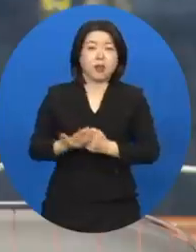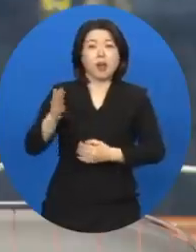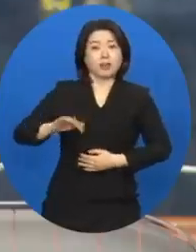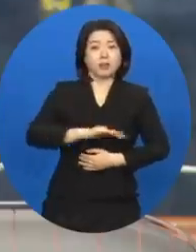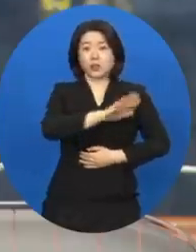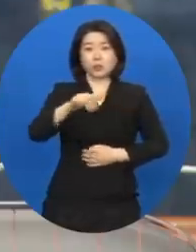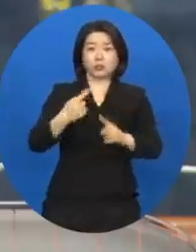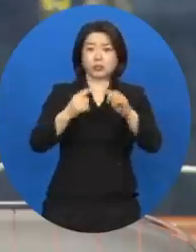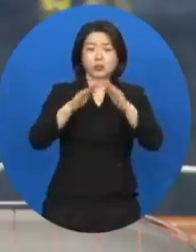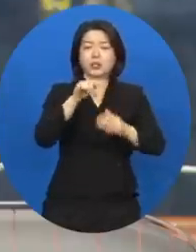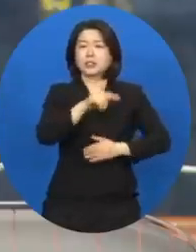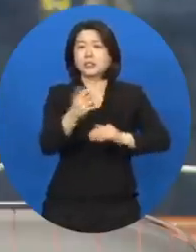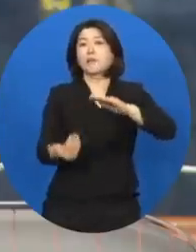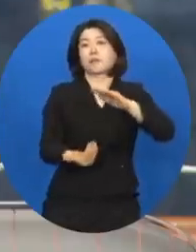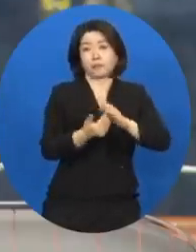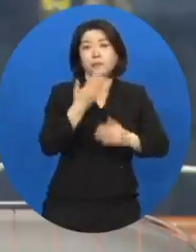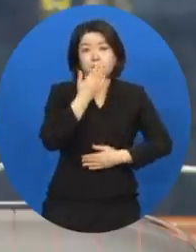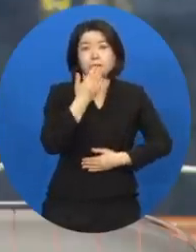그게 이루어졌다니까요.